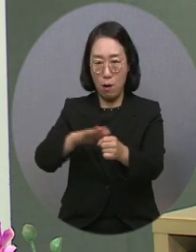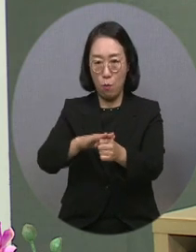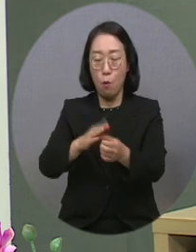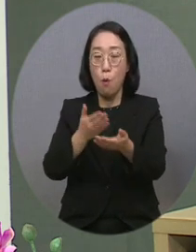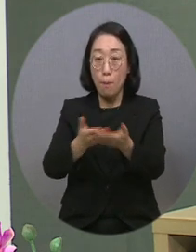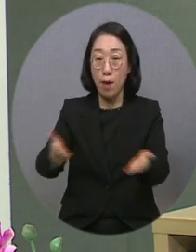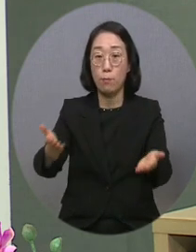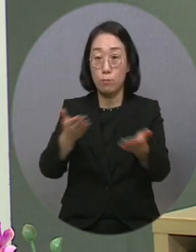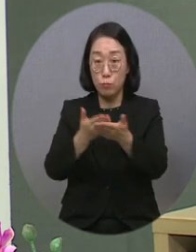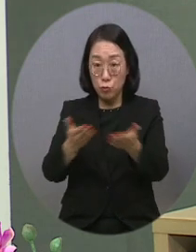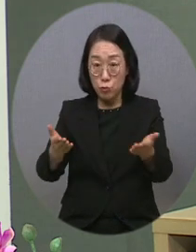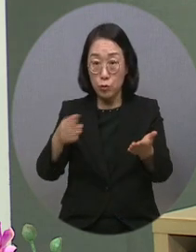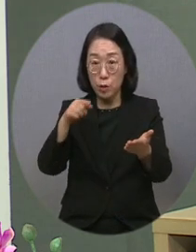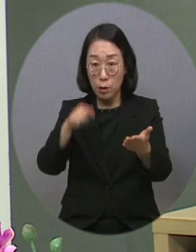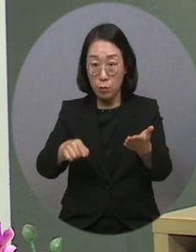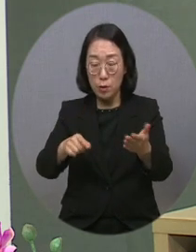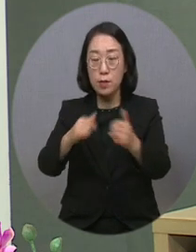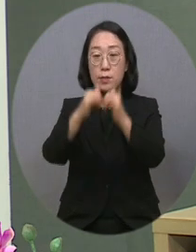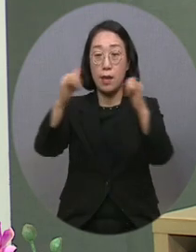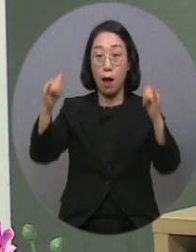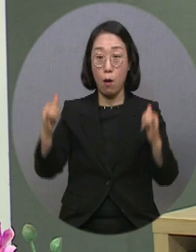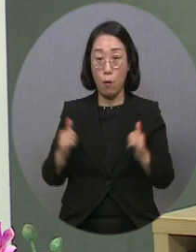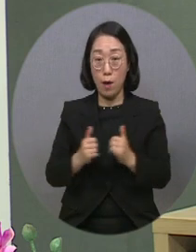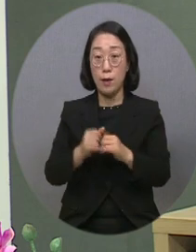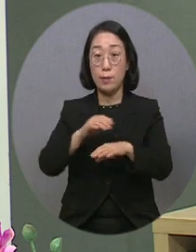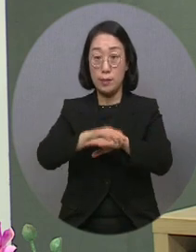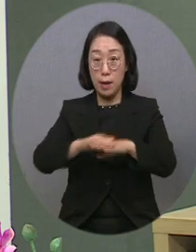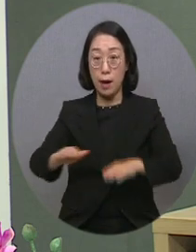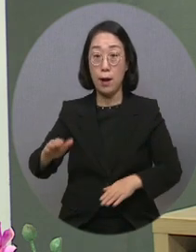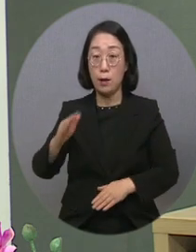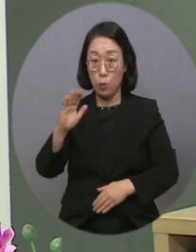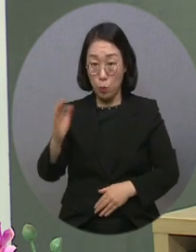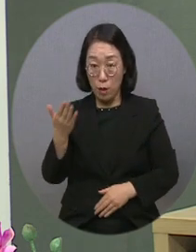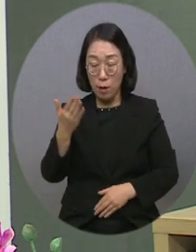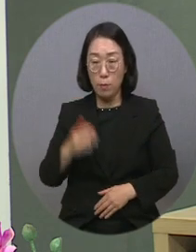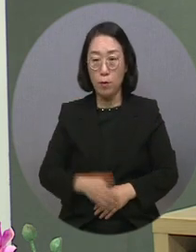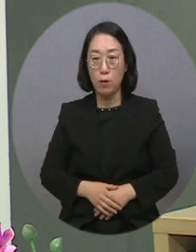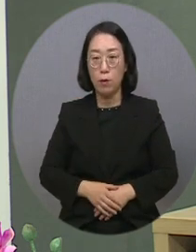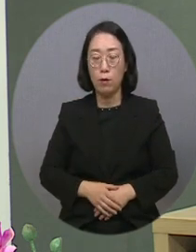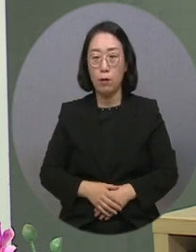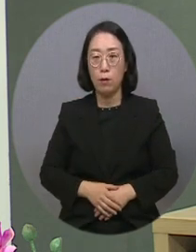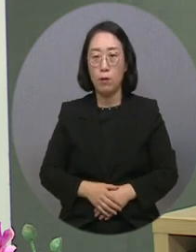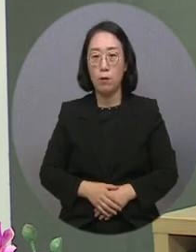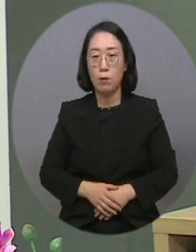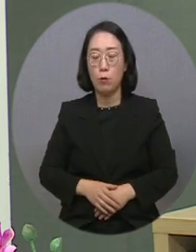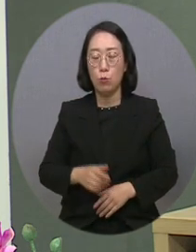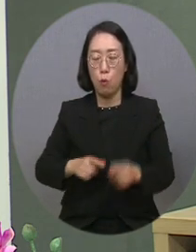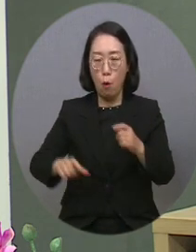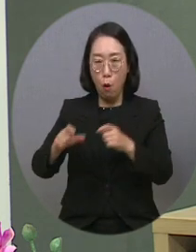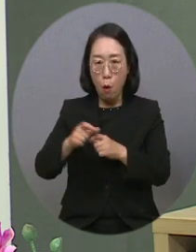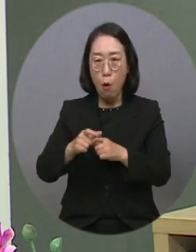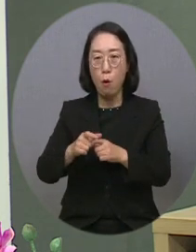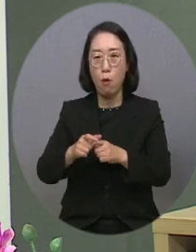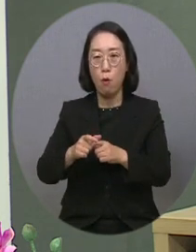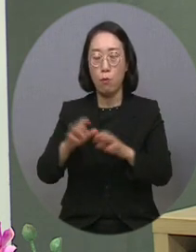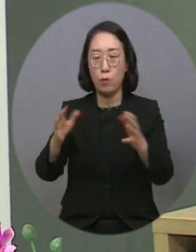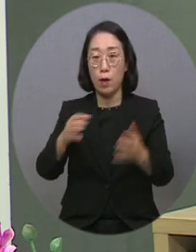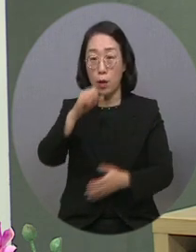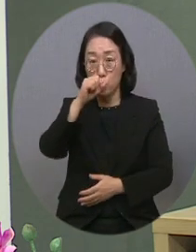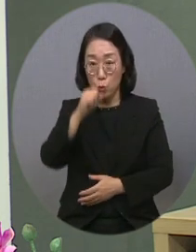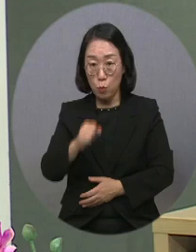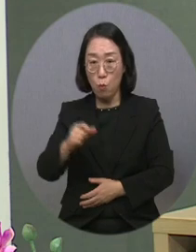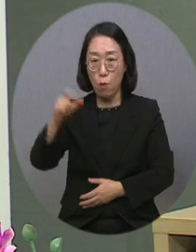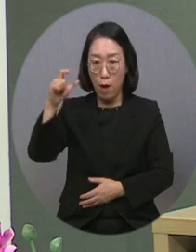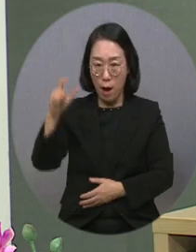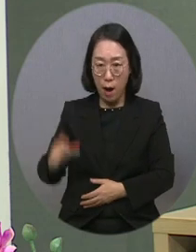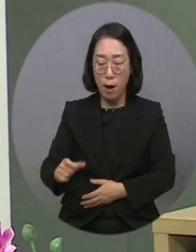베푸는 그런 사회가 잘 이루어질 때만이 이 나라도 더욱 강국해지고 강한